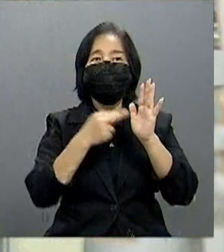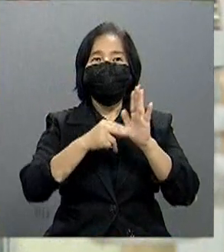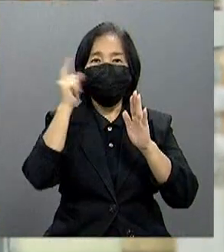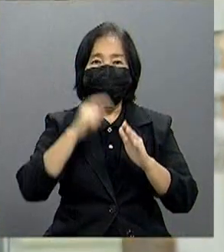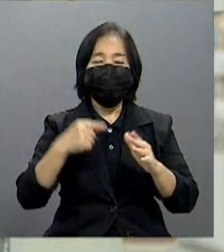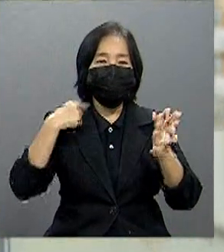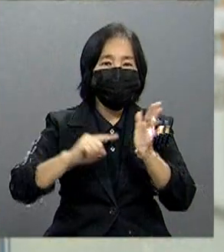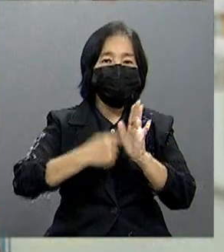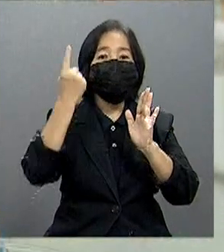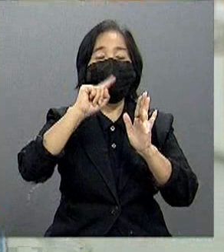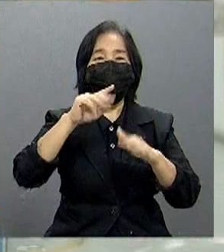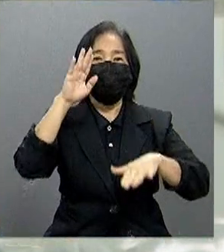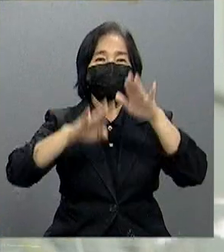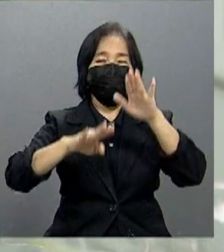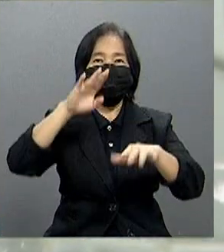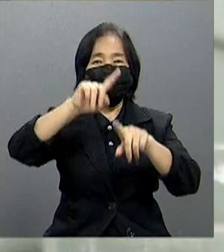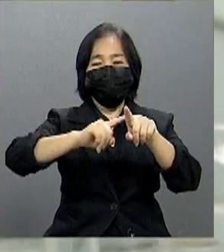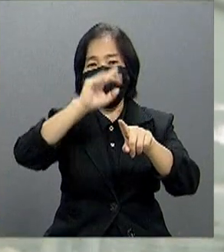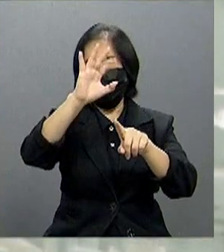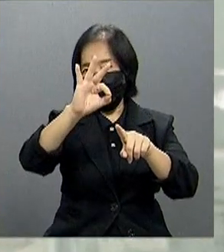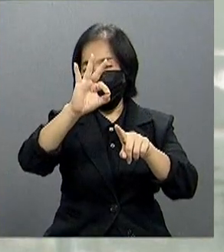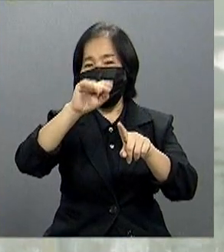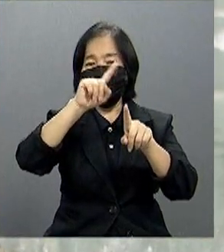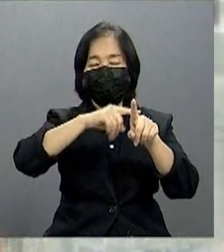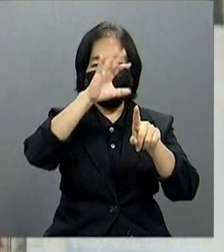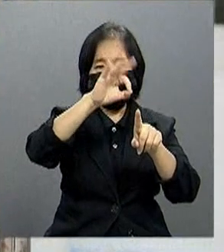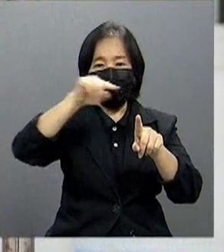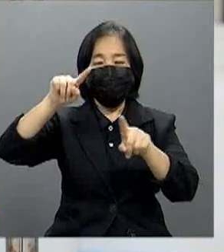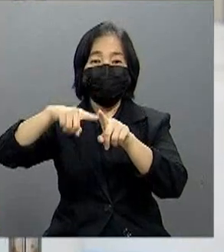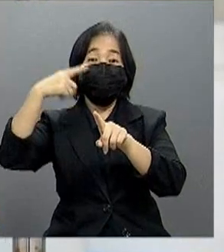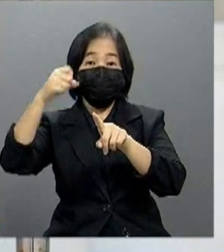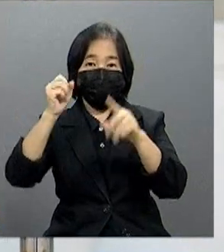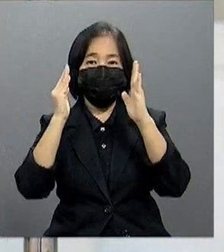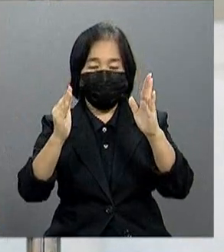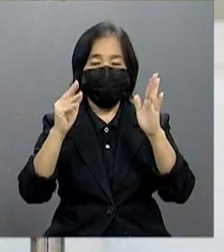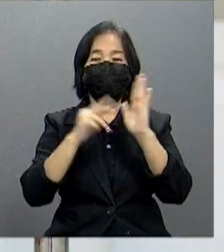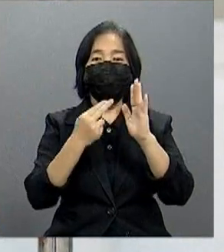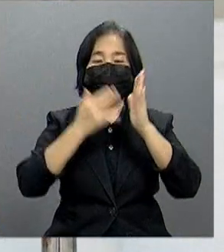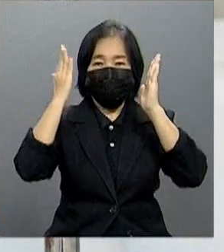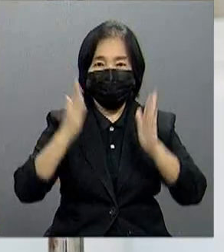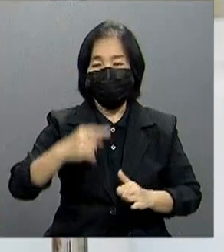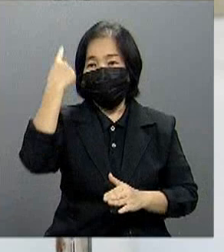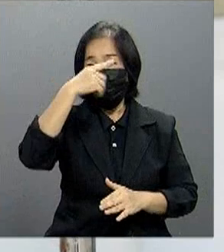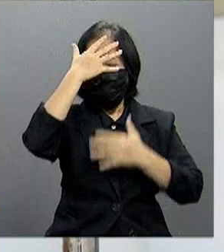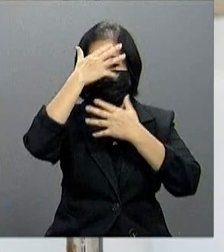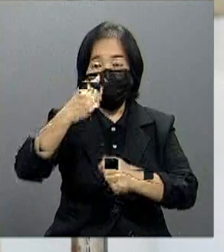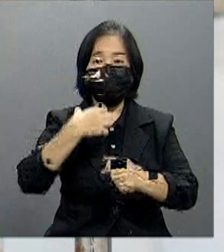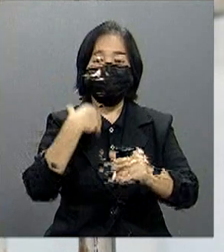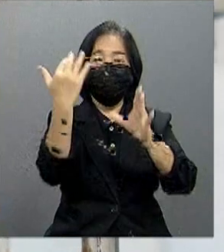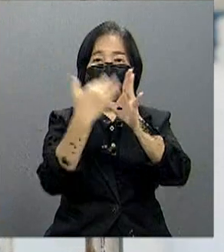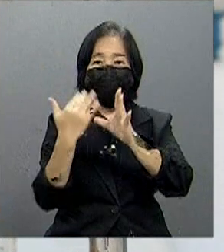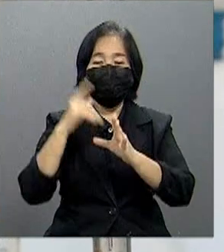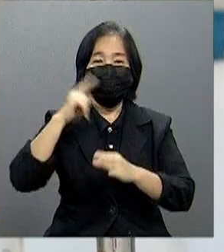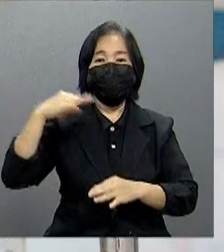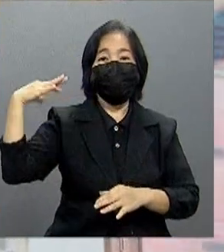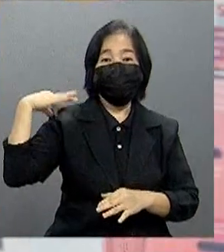ดือนกันยายนถึงตุลาคมนะครับช่วงระยะเวลาที่ผ่านมาเนี่ยเราก็ได้มีการทำการทดสอบเพิ่มเติมนะครับ